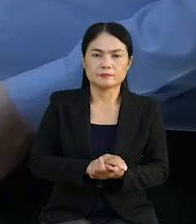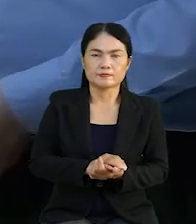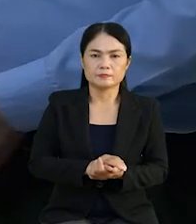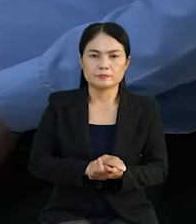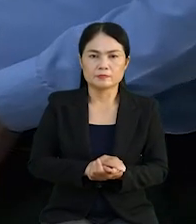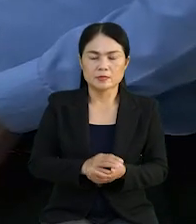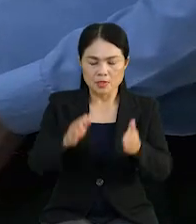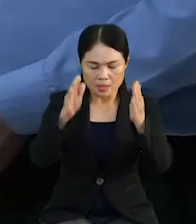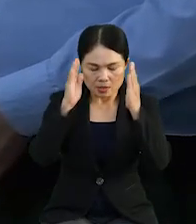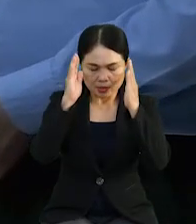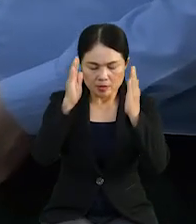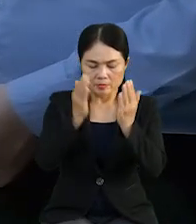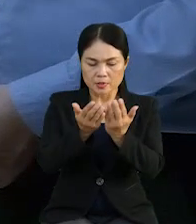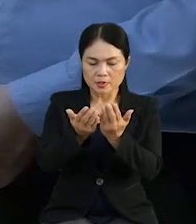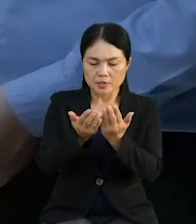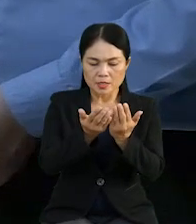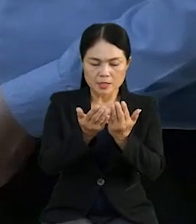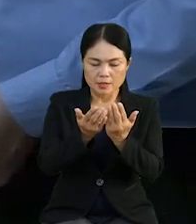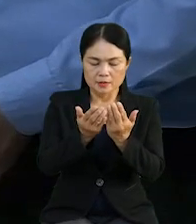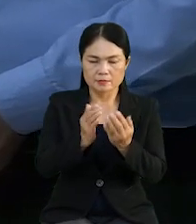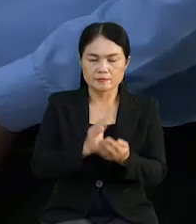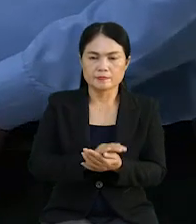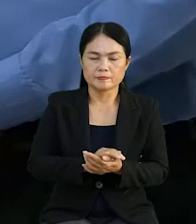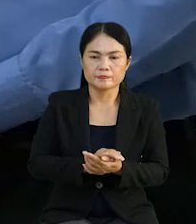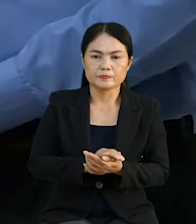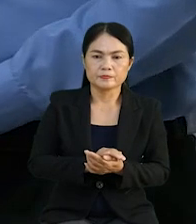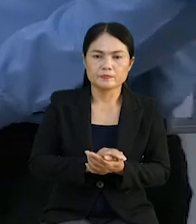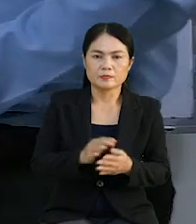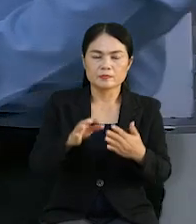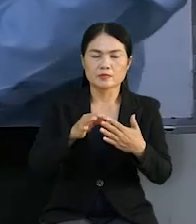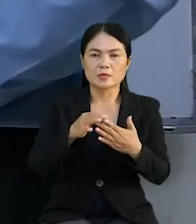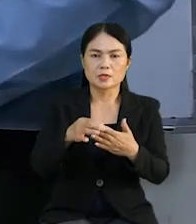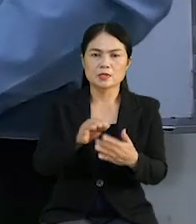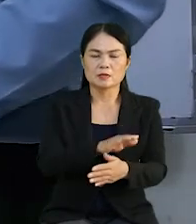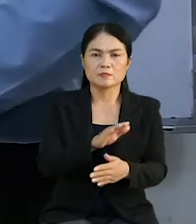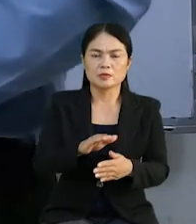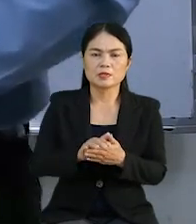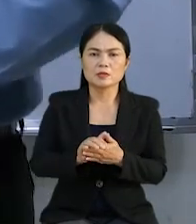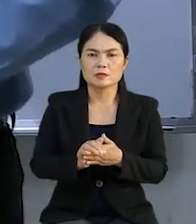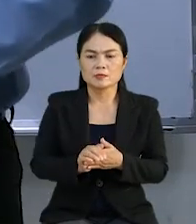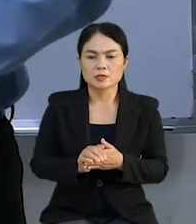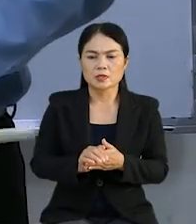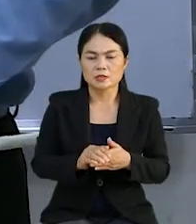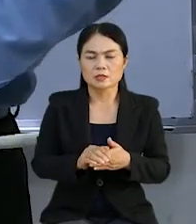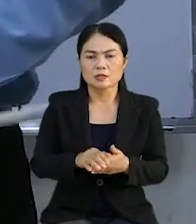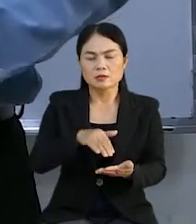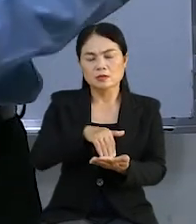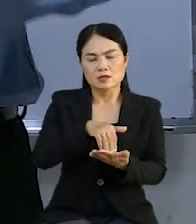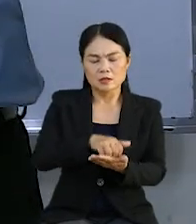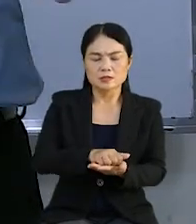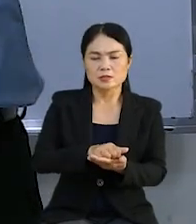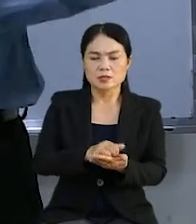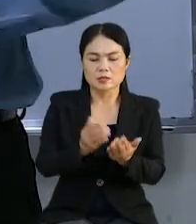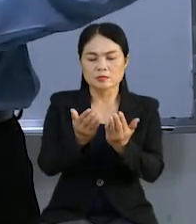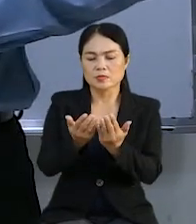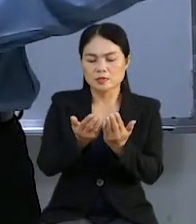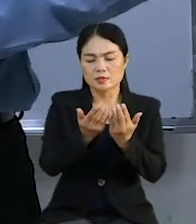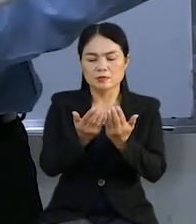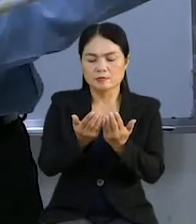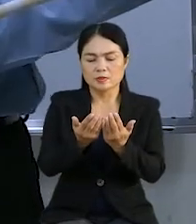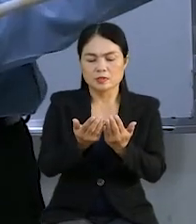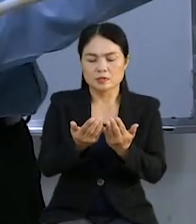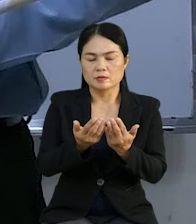บานเดี๋ยวจะตกตาอ่านนะก้นนะพิเศษก้นนะได้มีทักษะอย่างนานนะก้นกาอ่านว่าก้นไอสเต